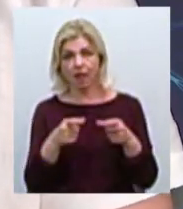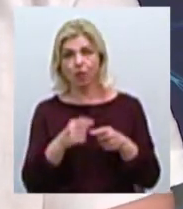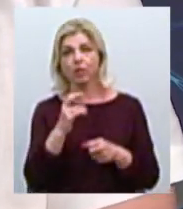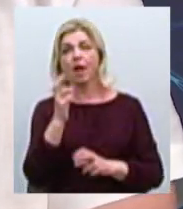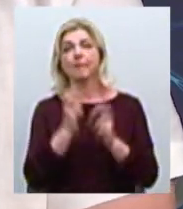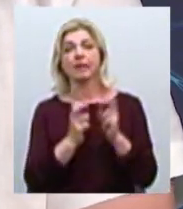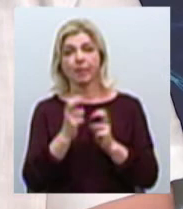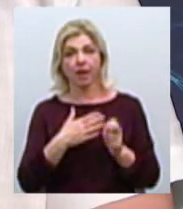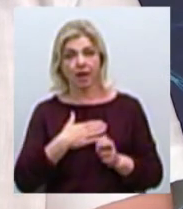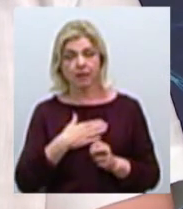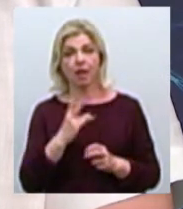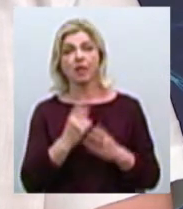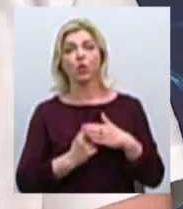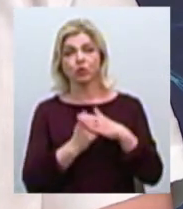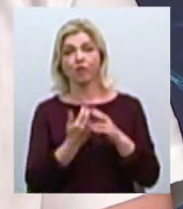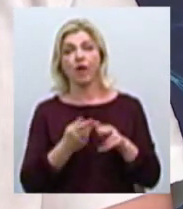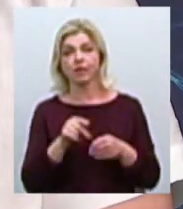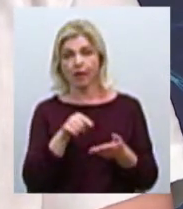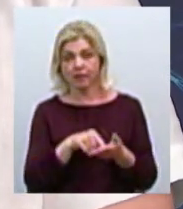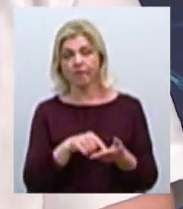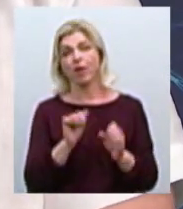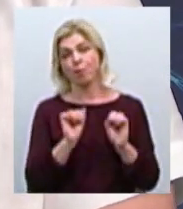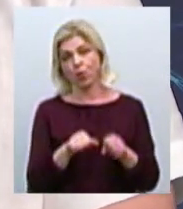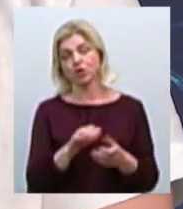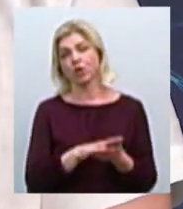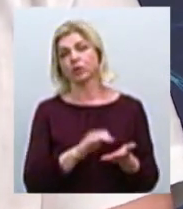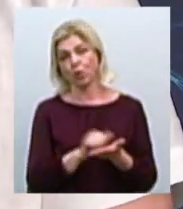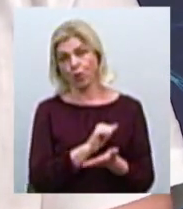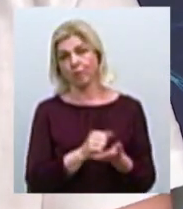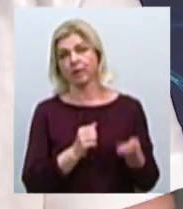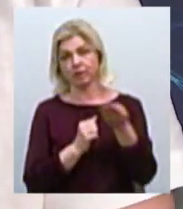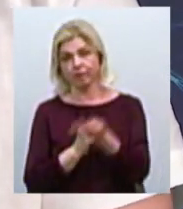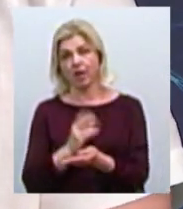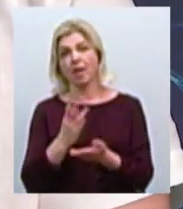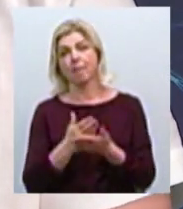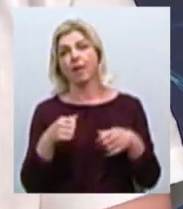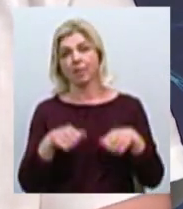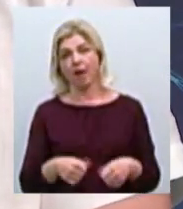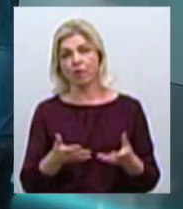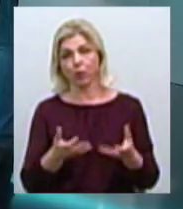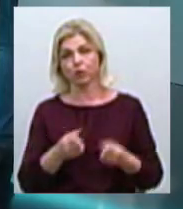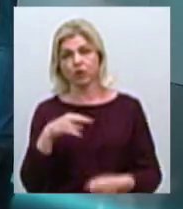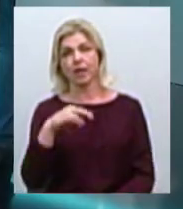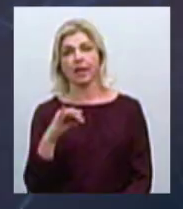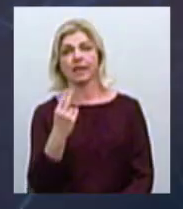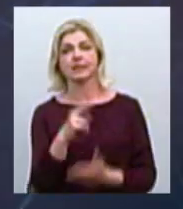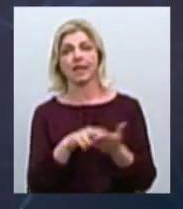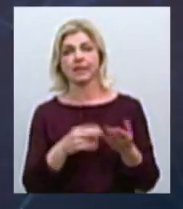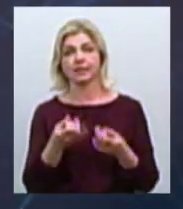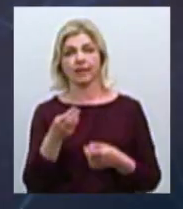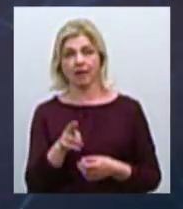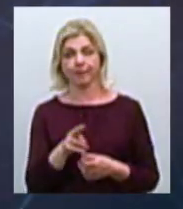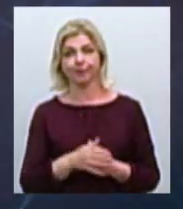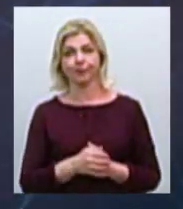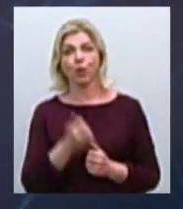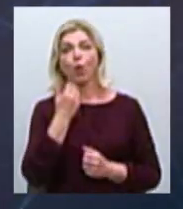«Николаївпастранс», на основании которого ми можемо подати документи на ліцензію, маємо право і отримати її. Коли йшлося про